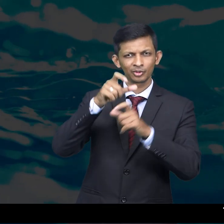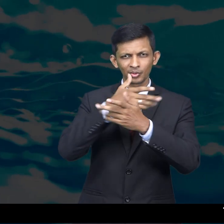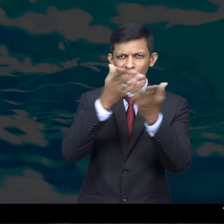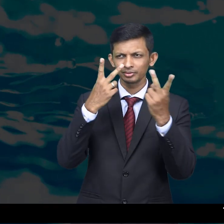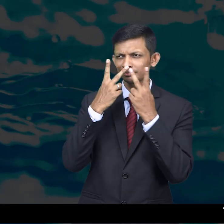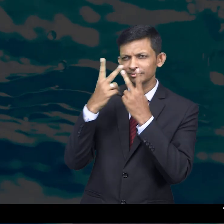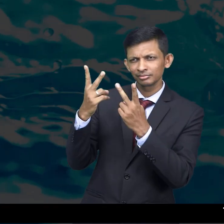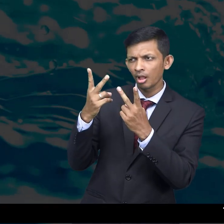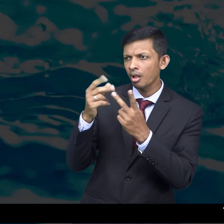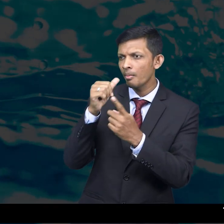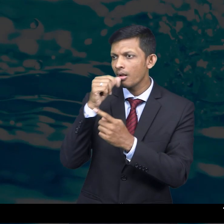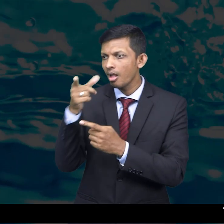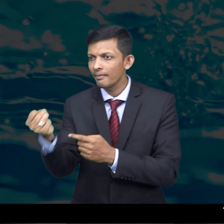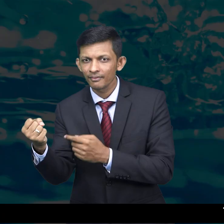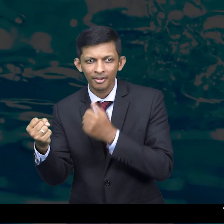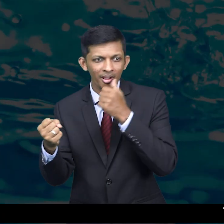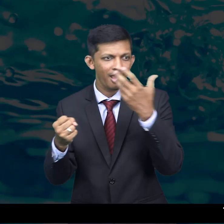पाण्याचे स्रोत ओळखा.